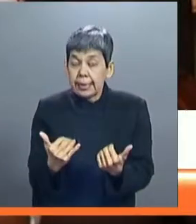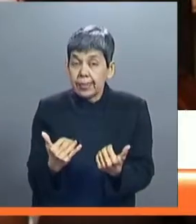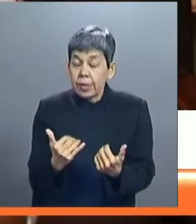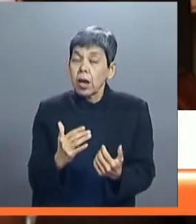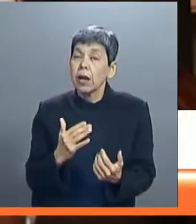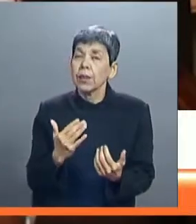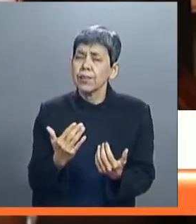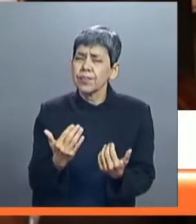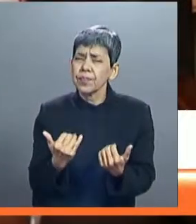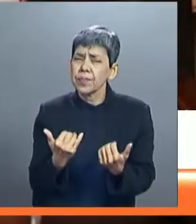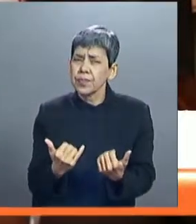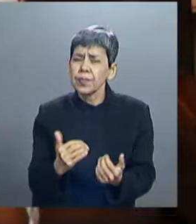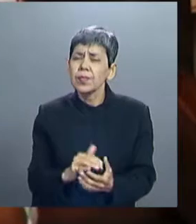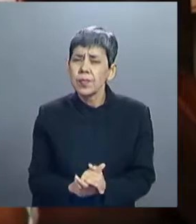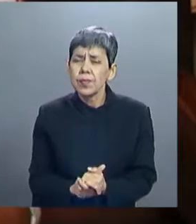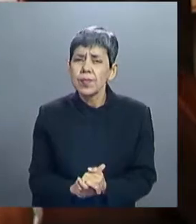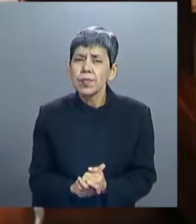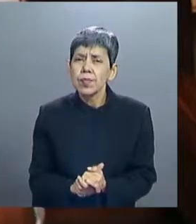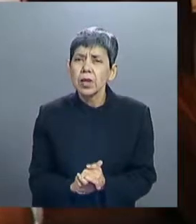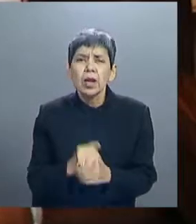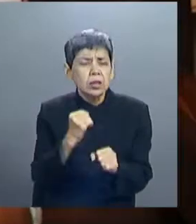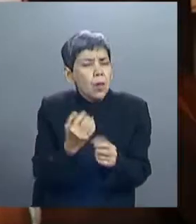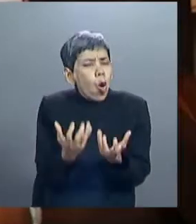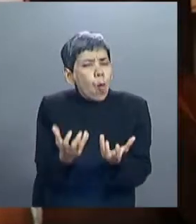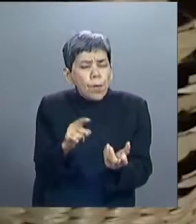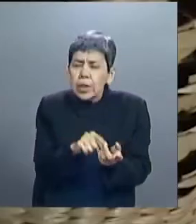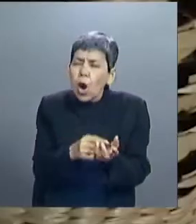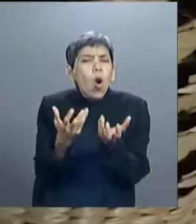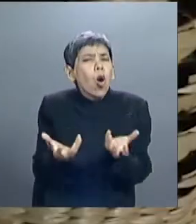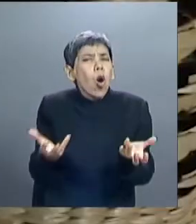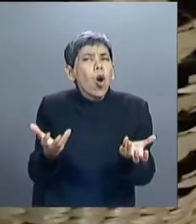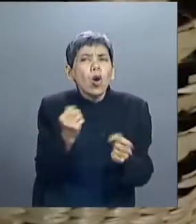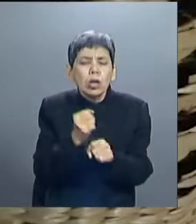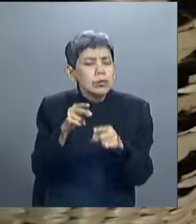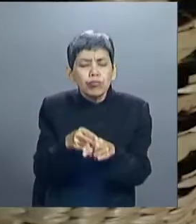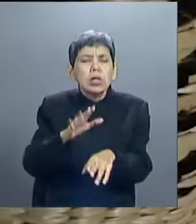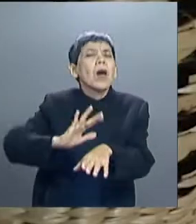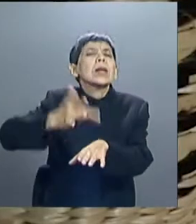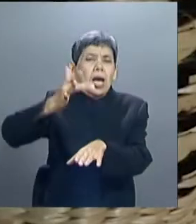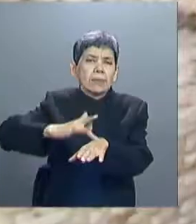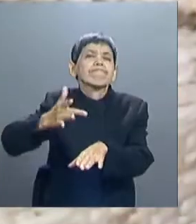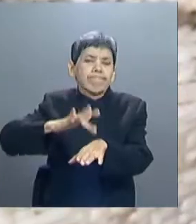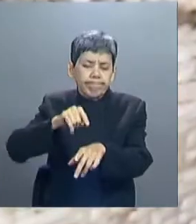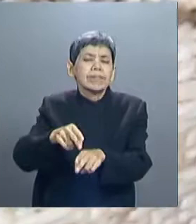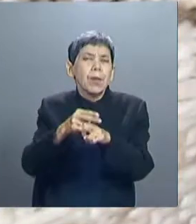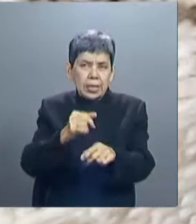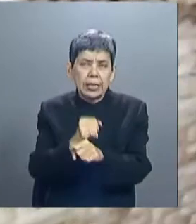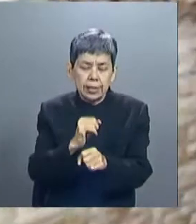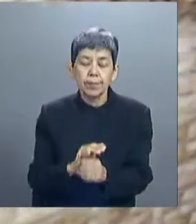าที่มันเป็นของเป็นธรรมชาตินั่นลูกเป็นธรรมชาติทั้ง